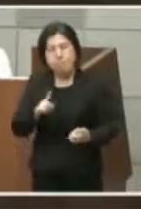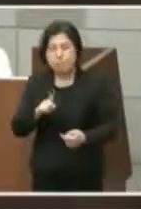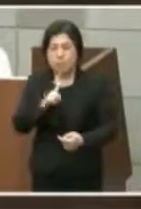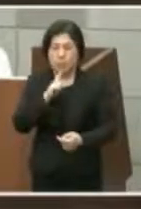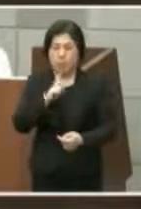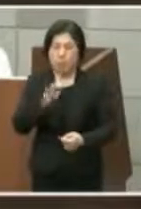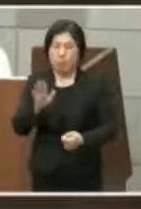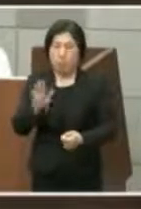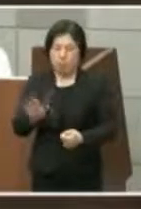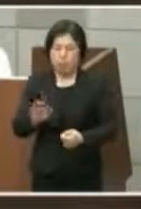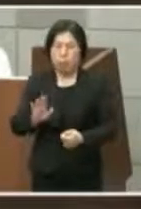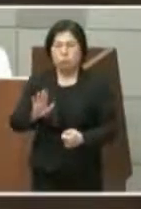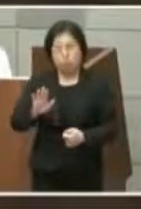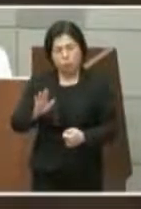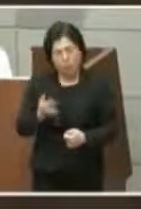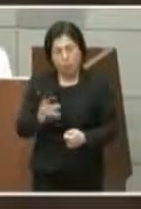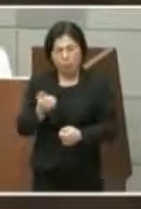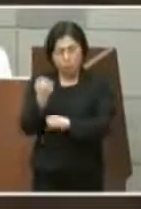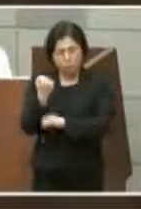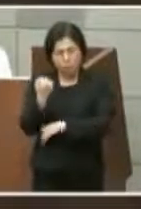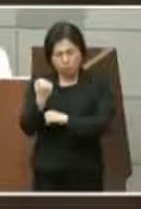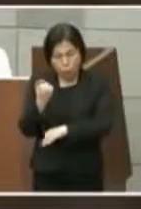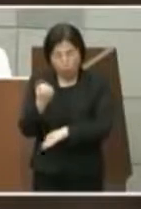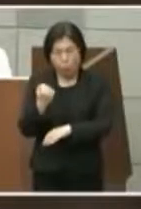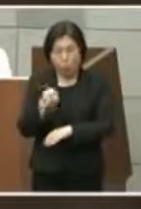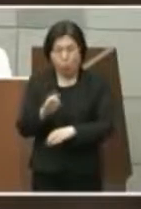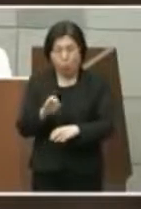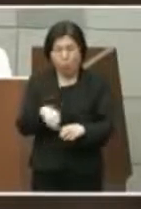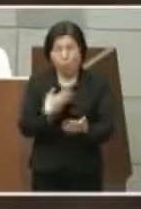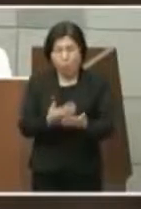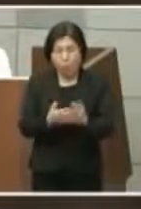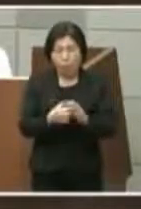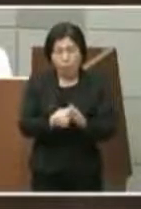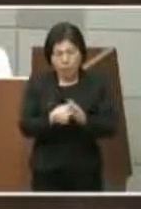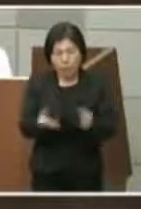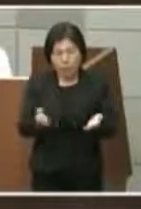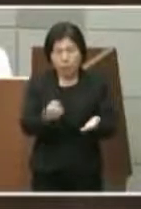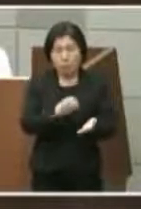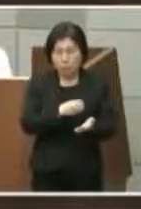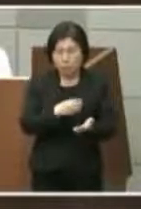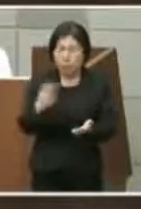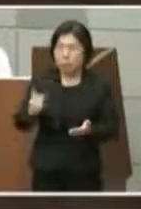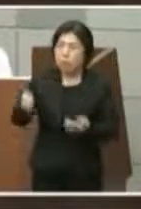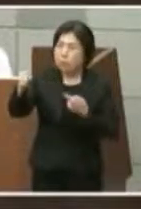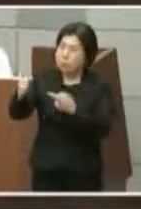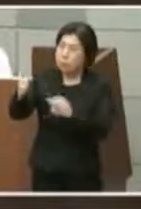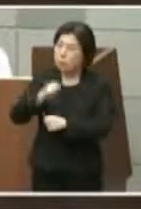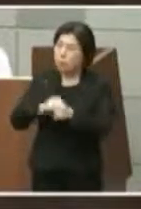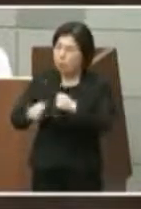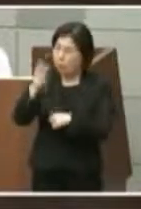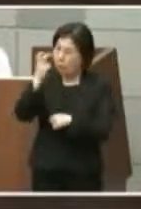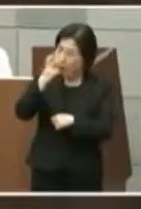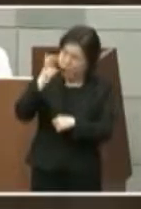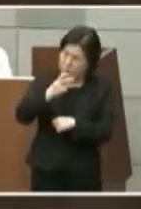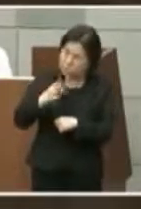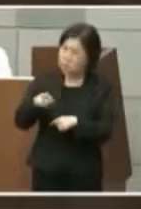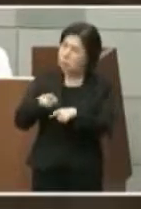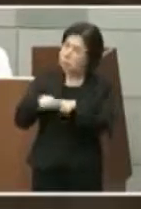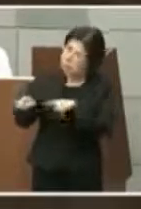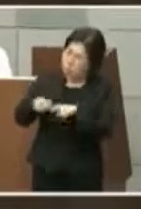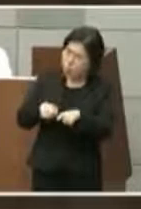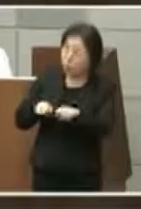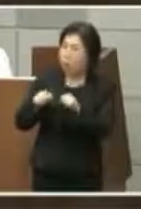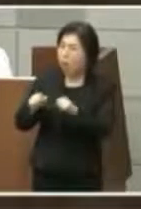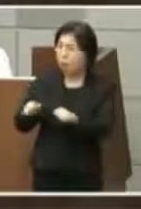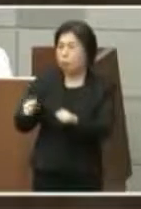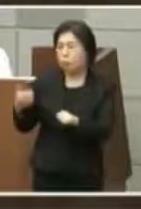ました。しかし、そもそも徴税理員は、その職務として、市長の行為を監視、監督、指導などを